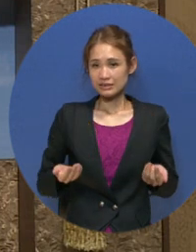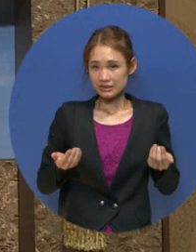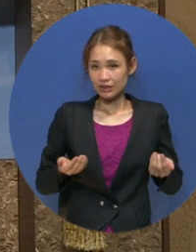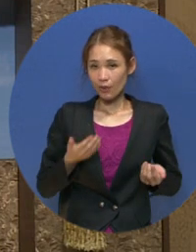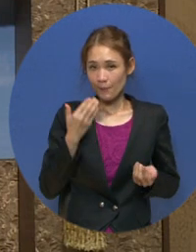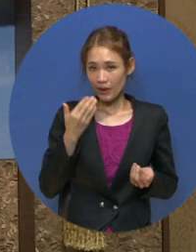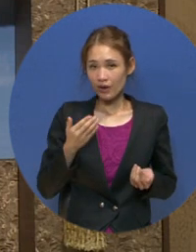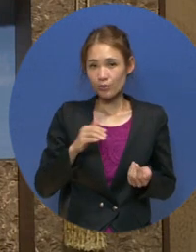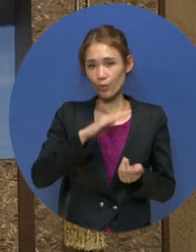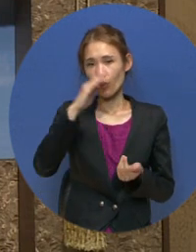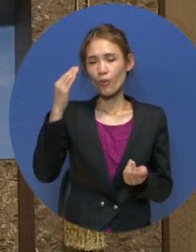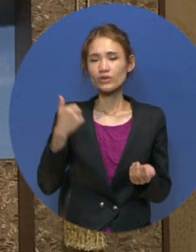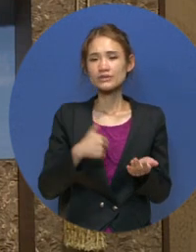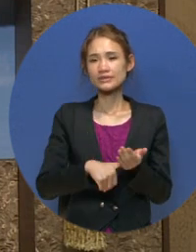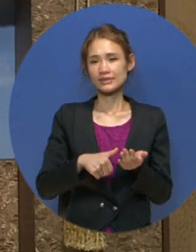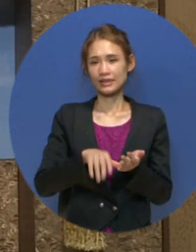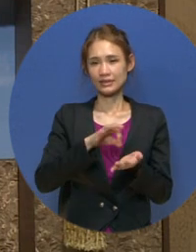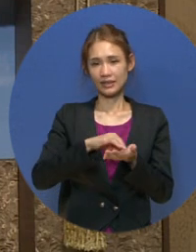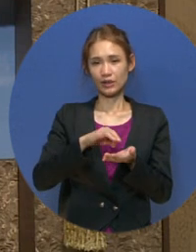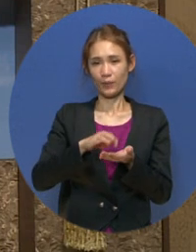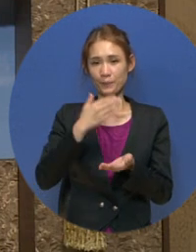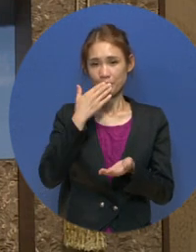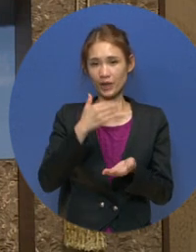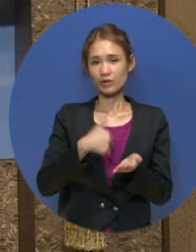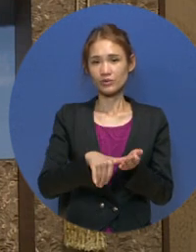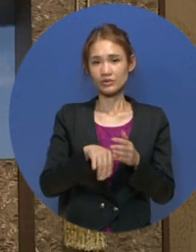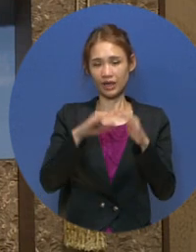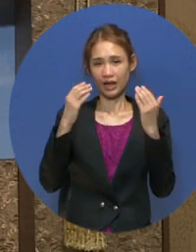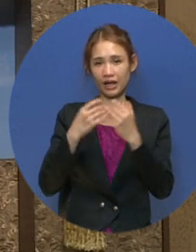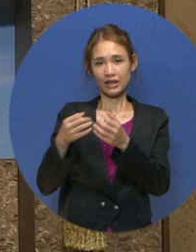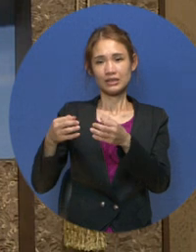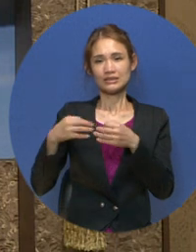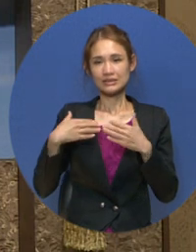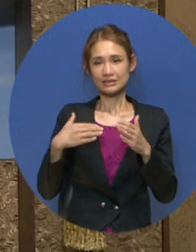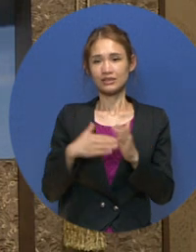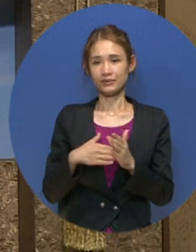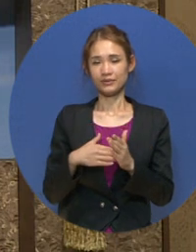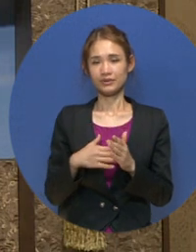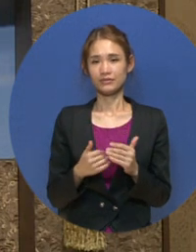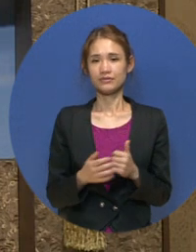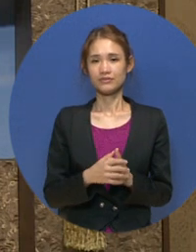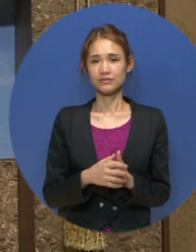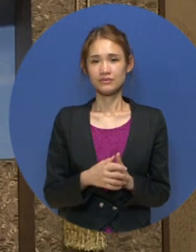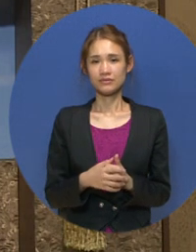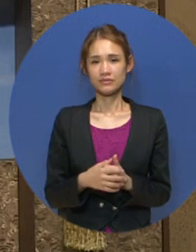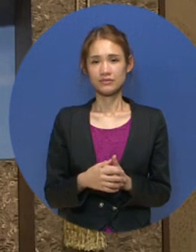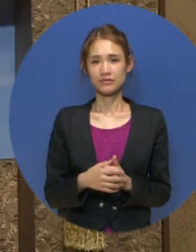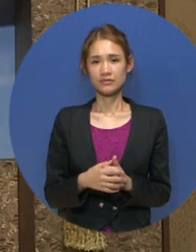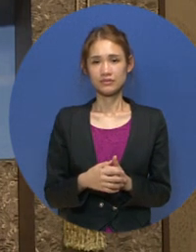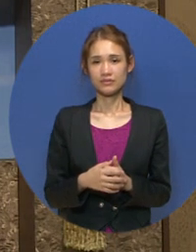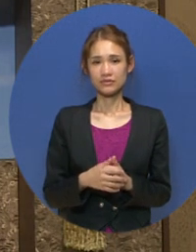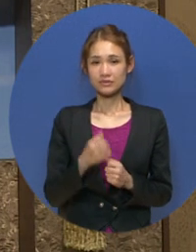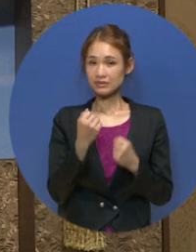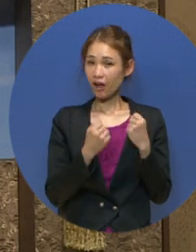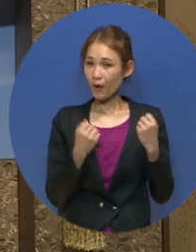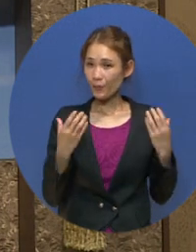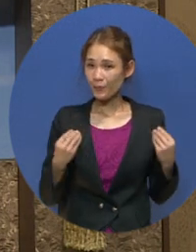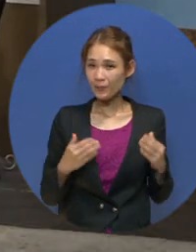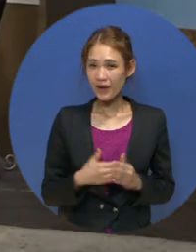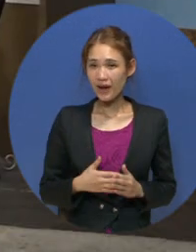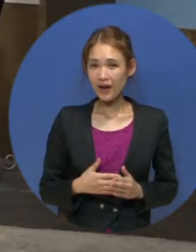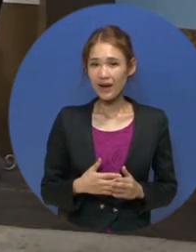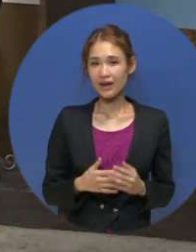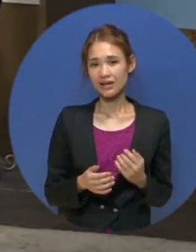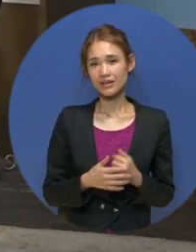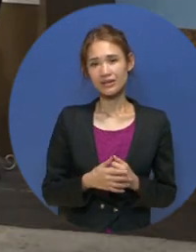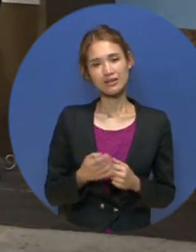있는 모든 사용 가능한 물건들은 예. 저희가 다 기증을 받습니다. 네, 이런 설명이 좀 될까요?